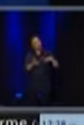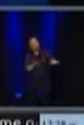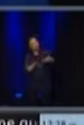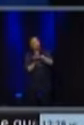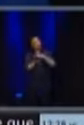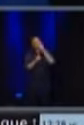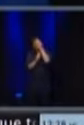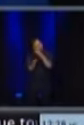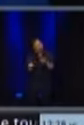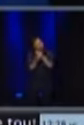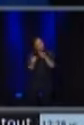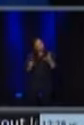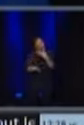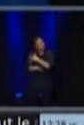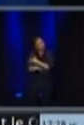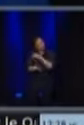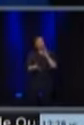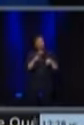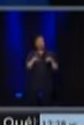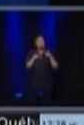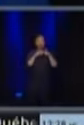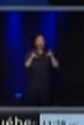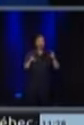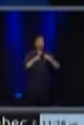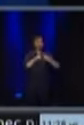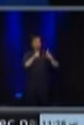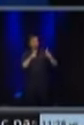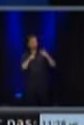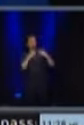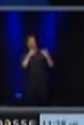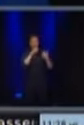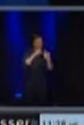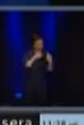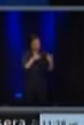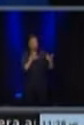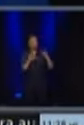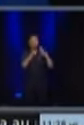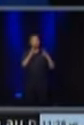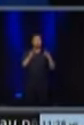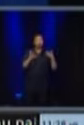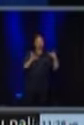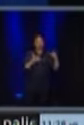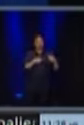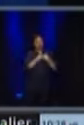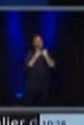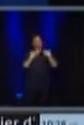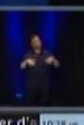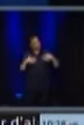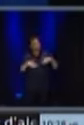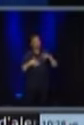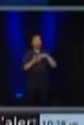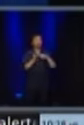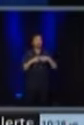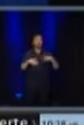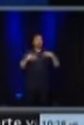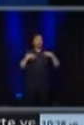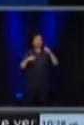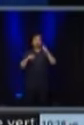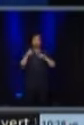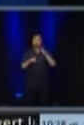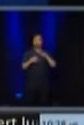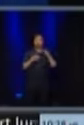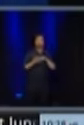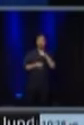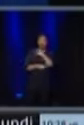des enjeux linguistiques aussi. Alors, on est vraiment... on va le faire avec nos deux santé publiques, là, et de